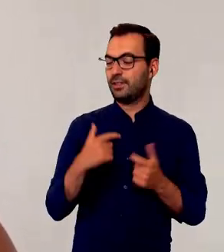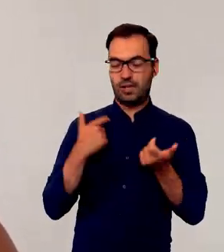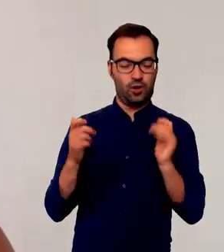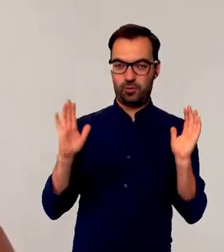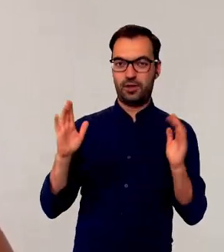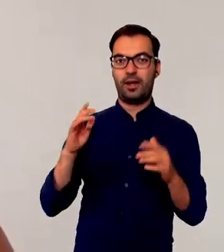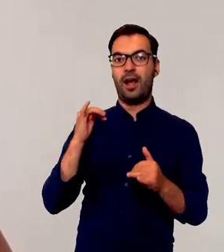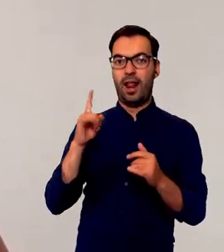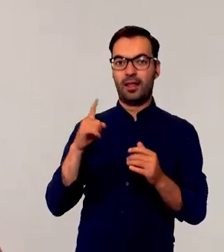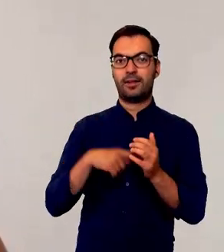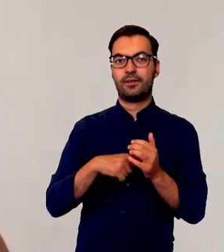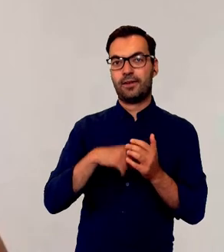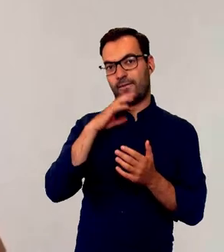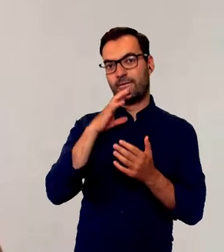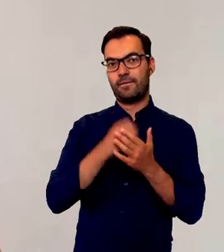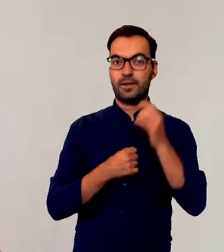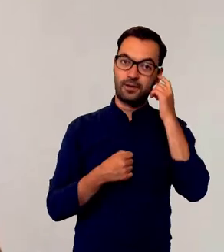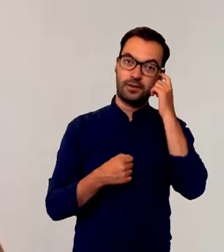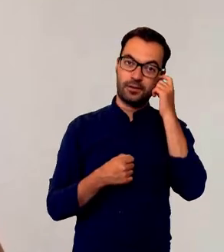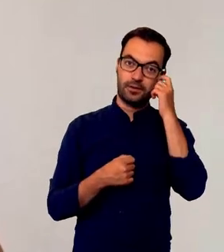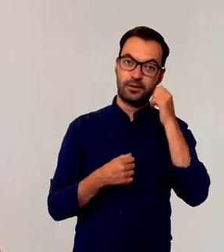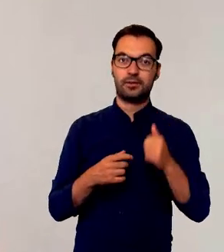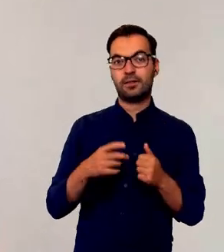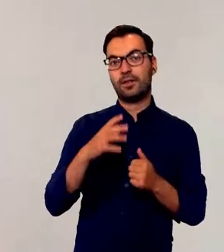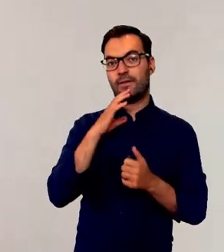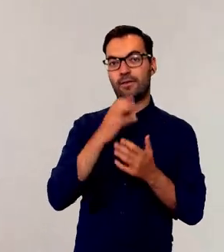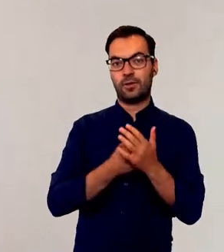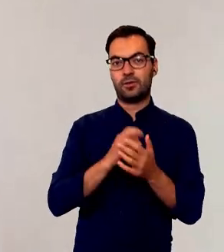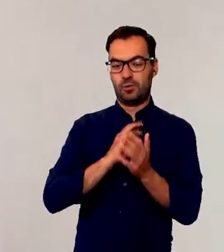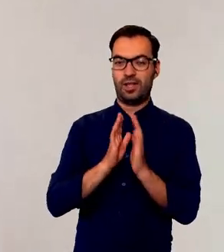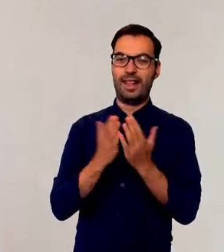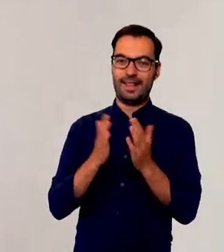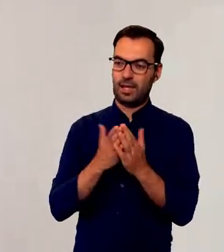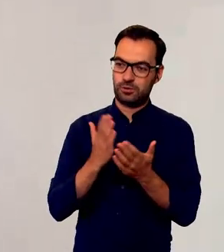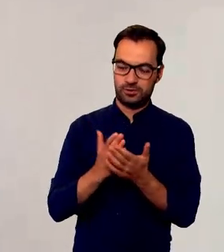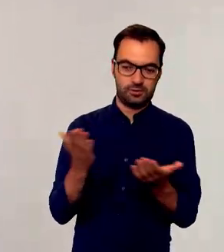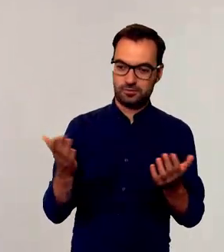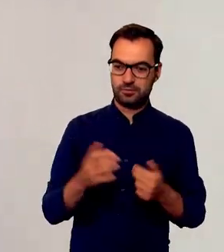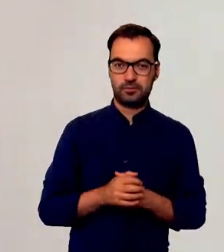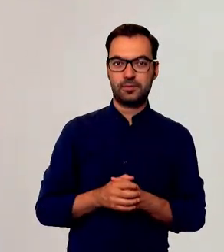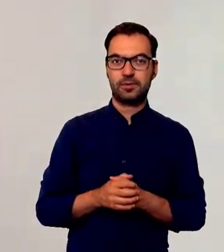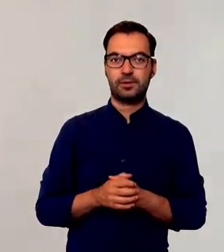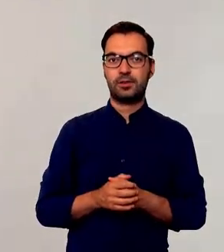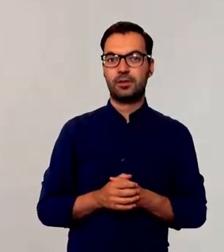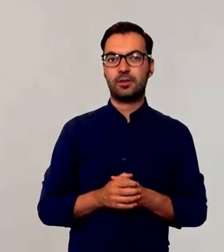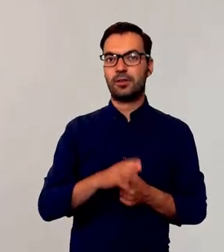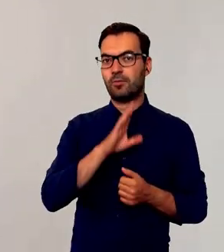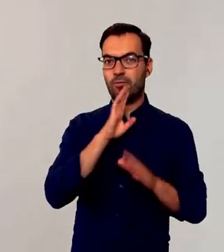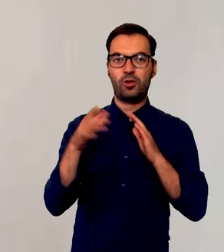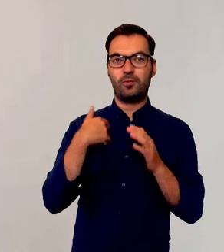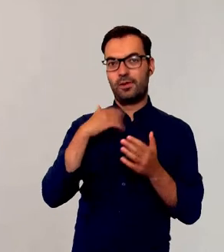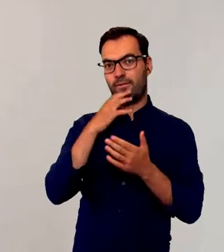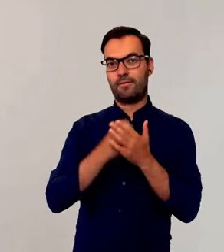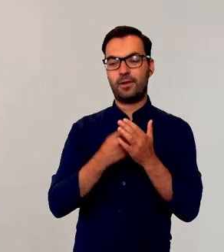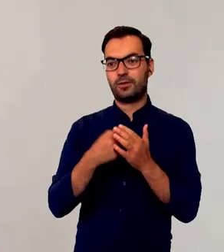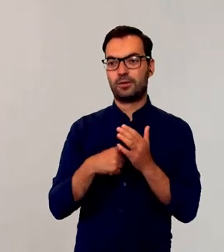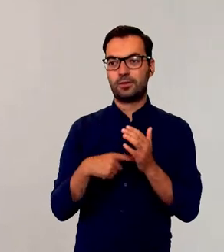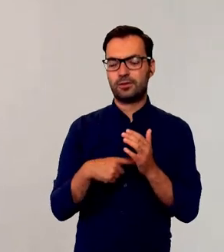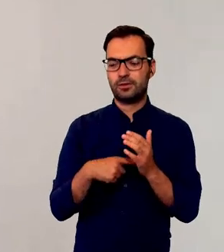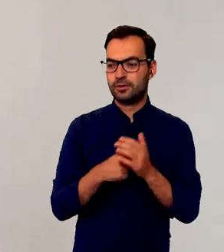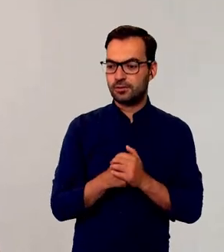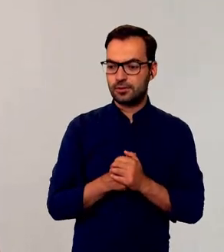tego, aczkolwiek wykorzystuję to namiętnie w mojej literaturze i tak samo wykorzystuję to